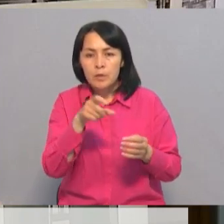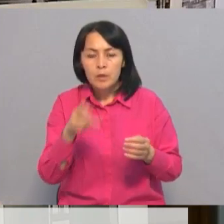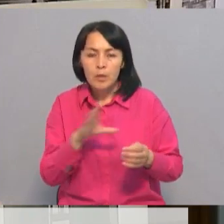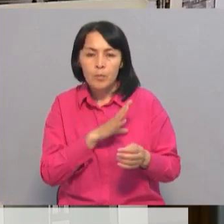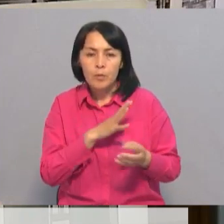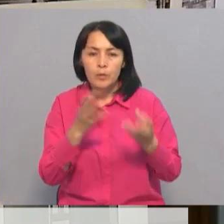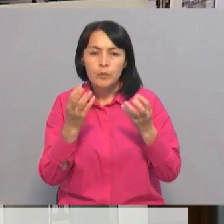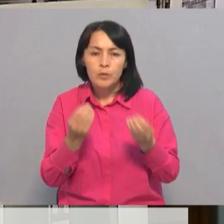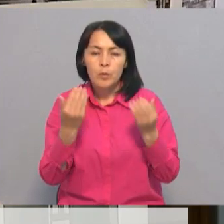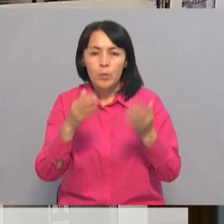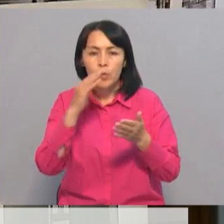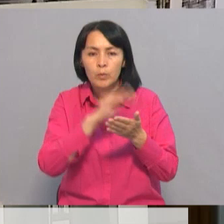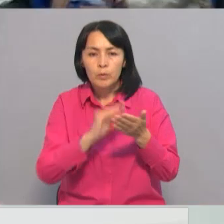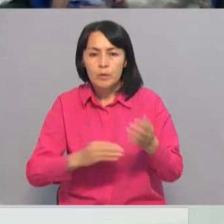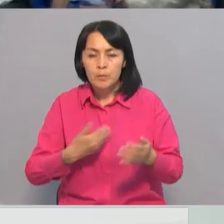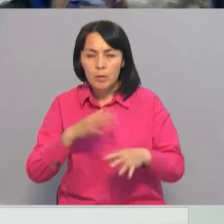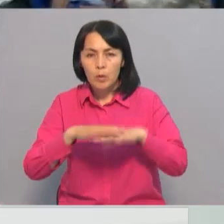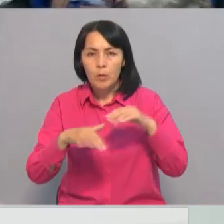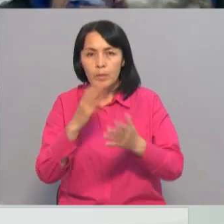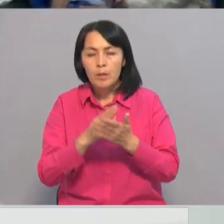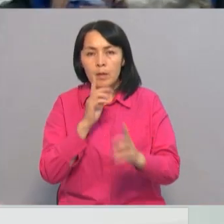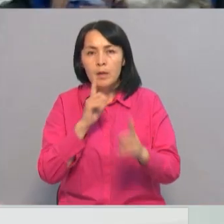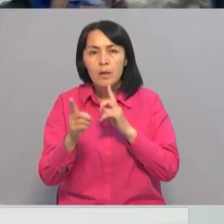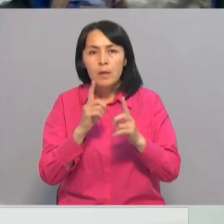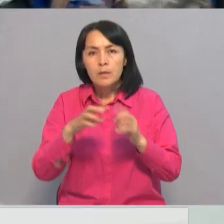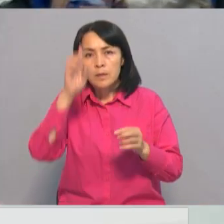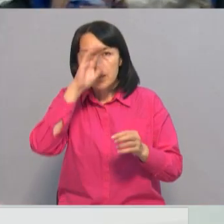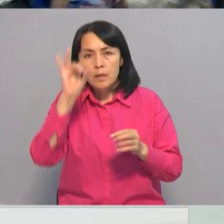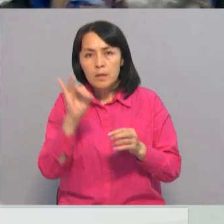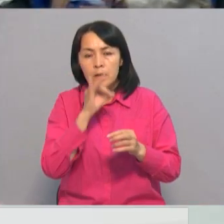отырмыз және ол тізім менің қолымда бар. Конференцияда ел